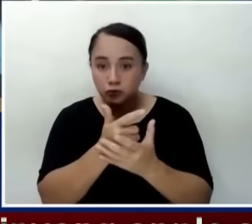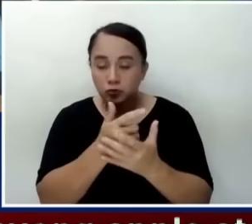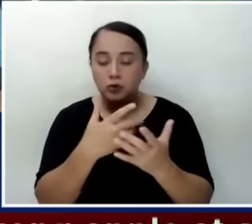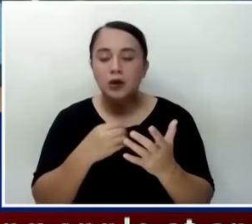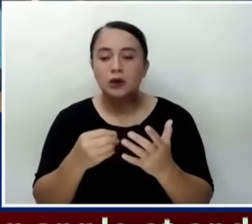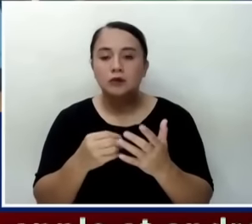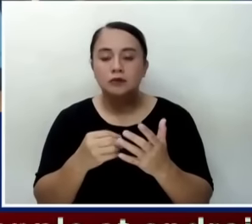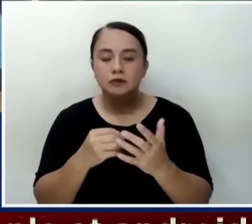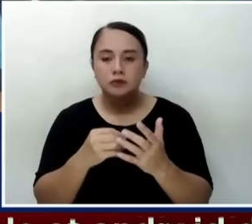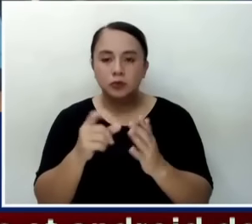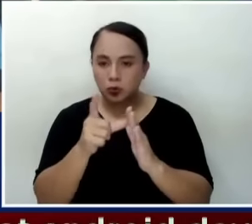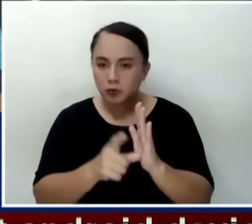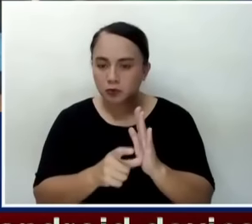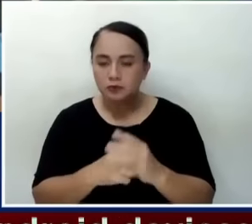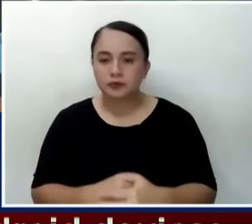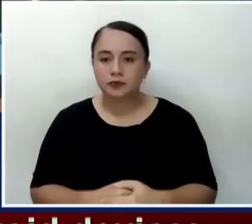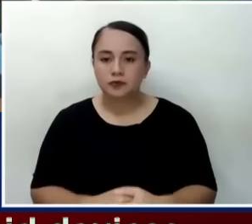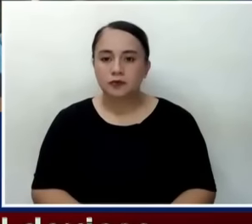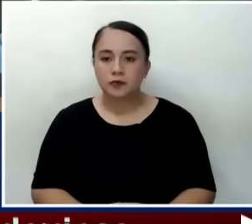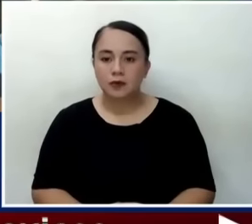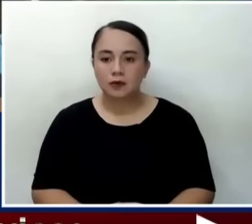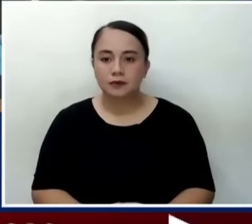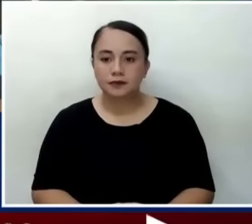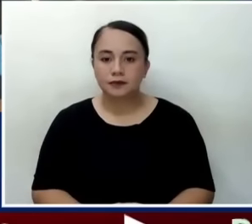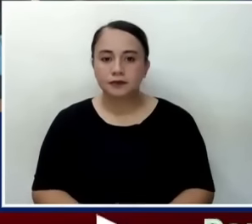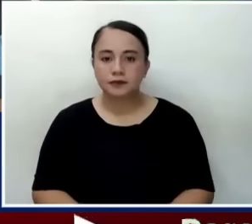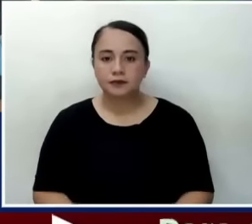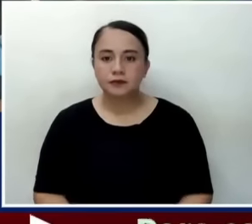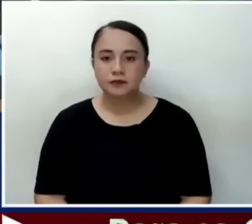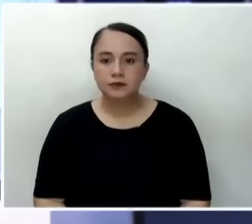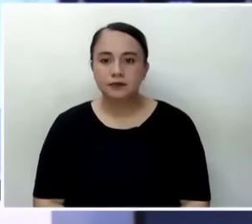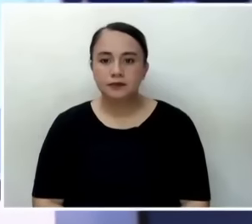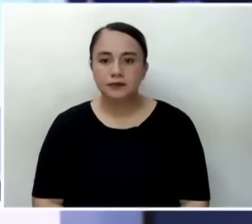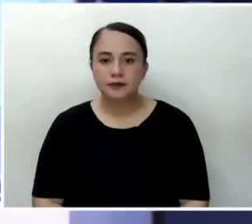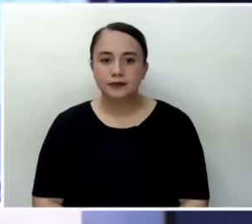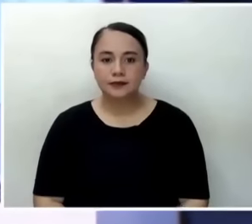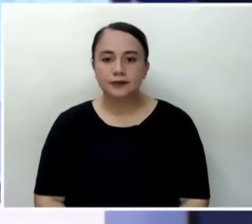Act. Job Manahan, ABS-CBN News.